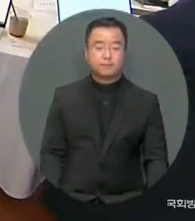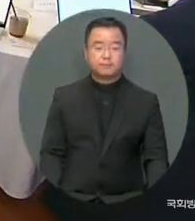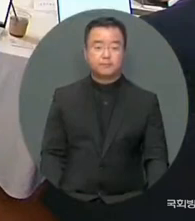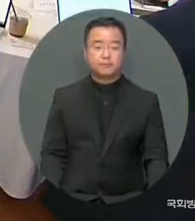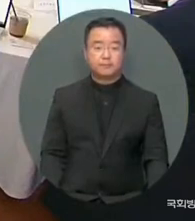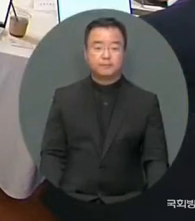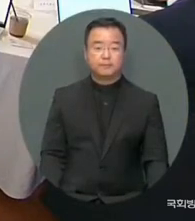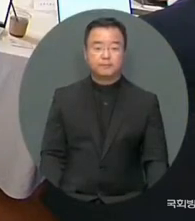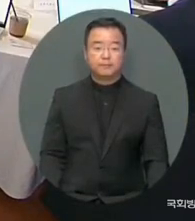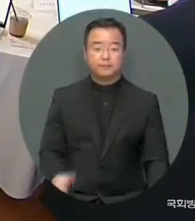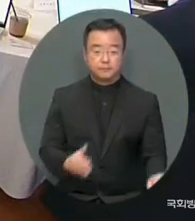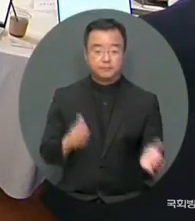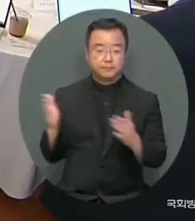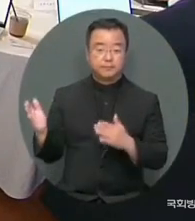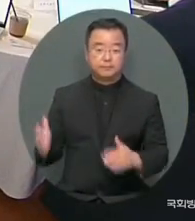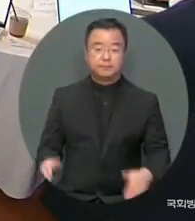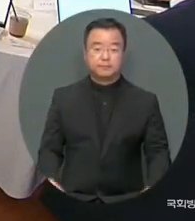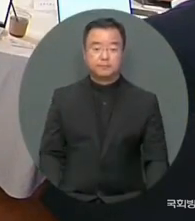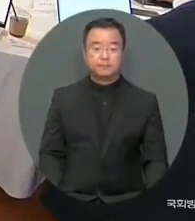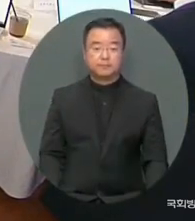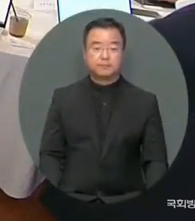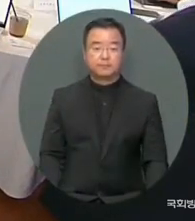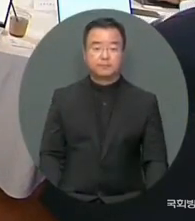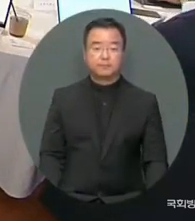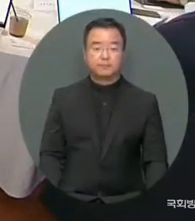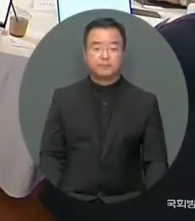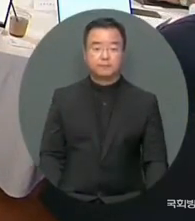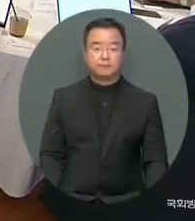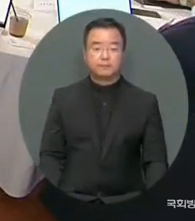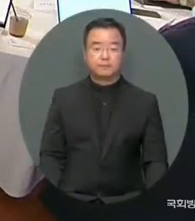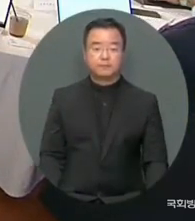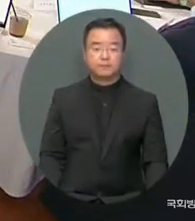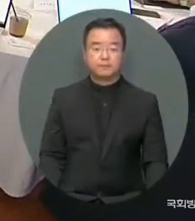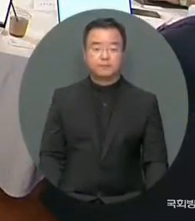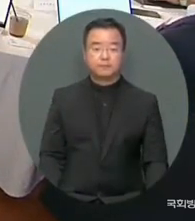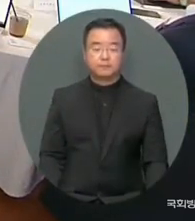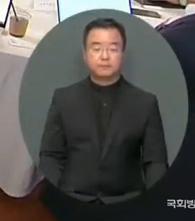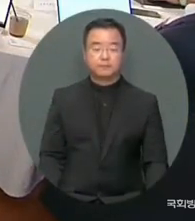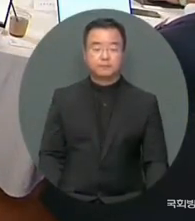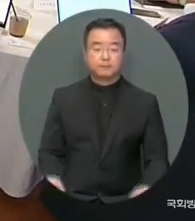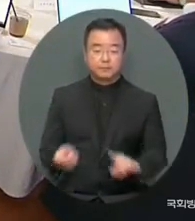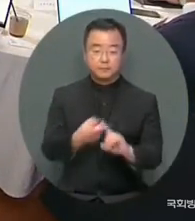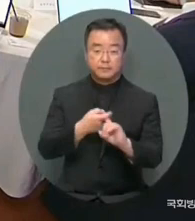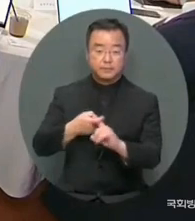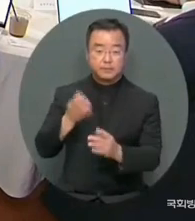다음 질문 받겠습니다. 앞 테이블에 연합뉴스 기자님.